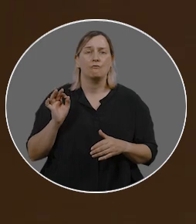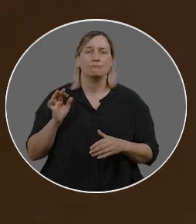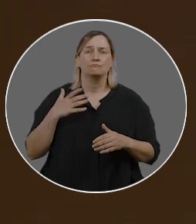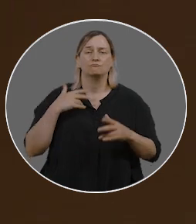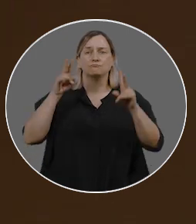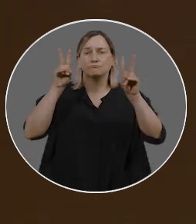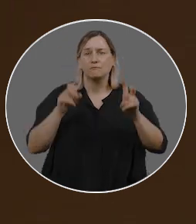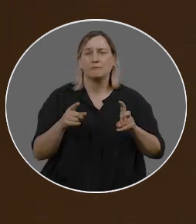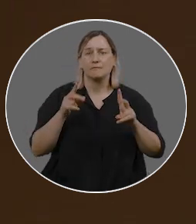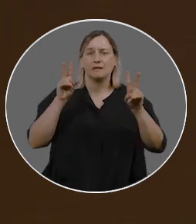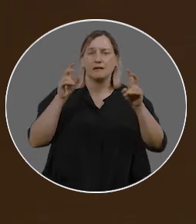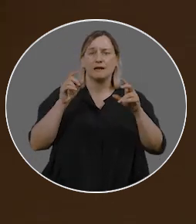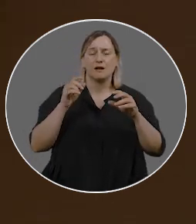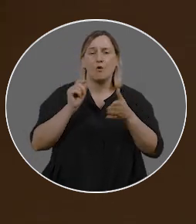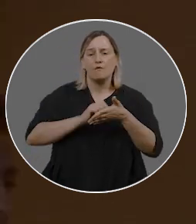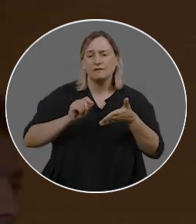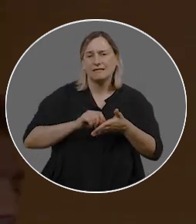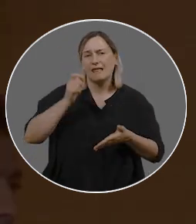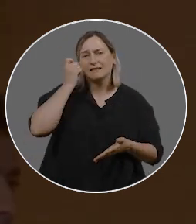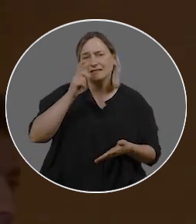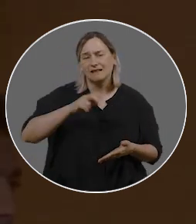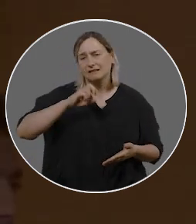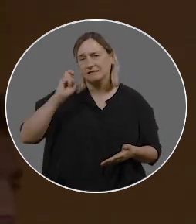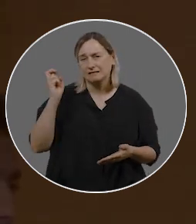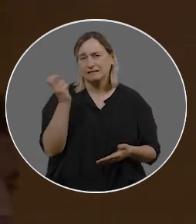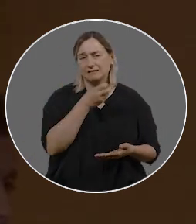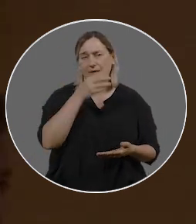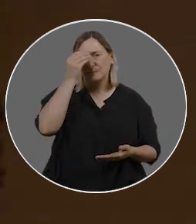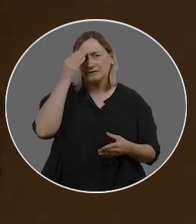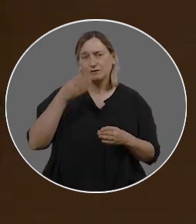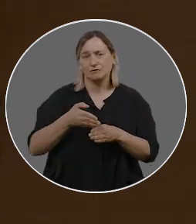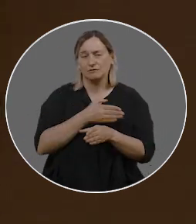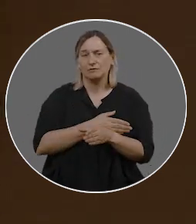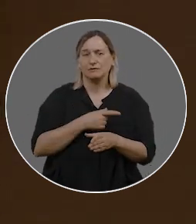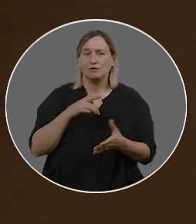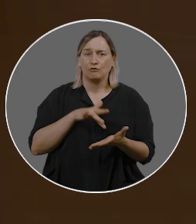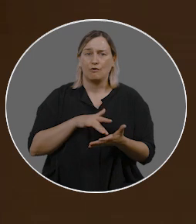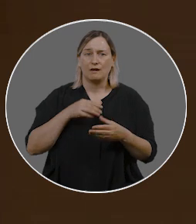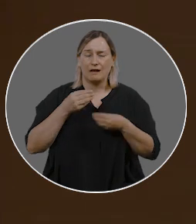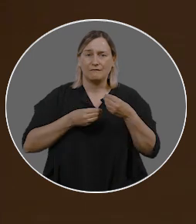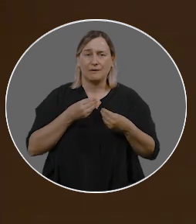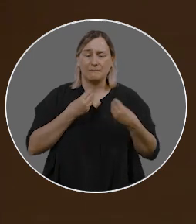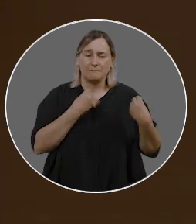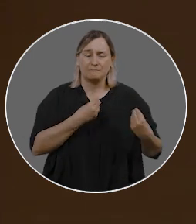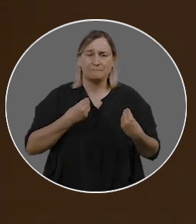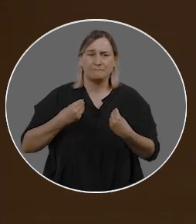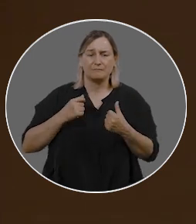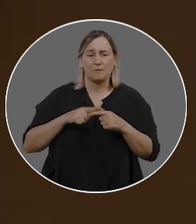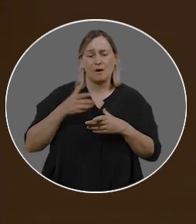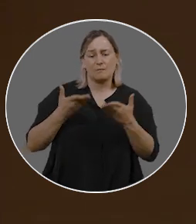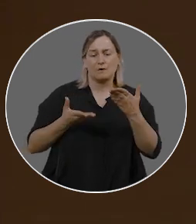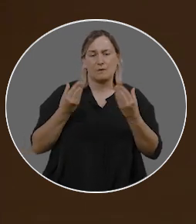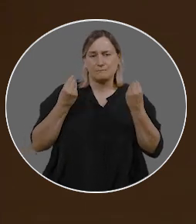qüestions d'oficines digitals i així, doncs potser sí que s'haurien d'avaluar